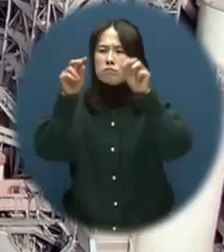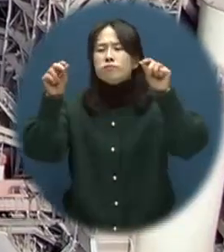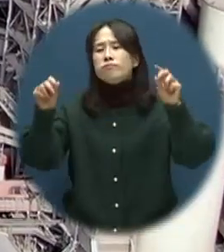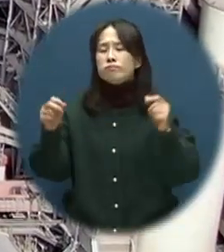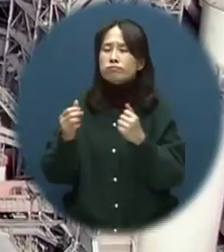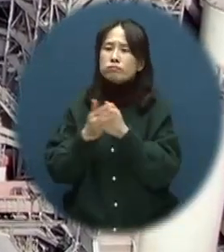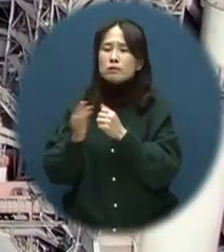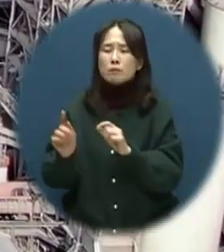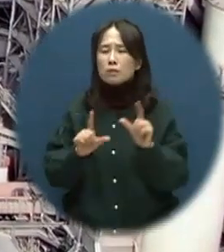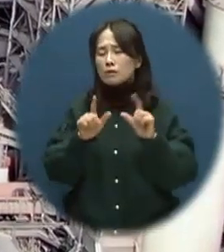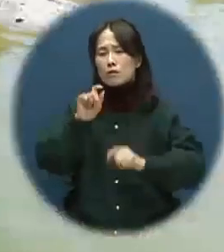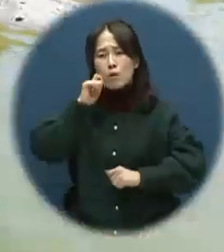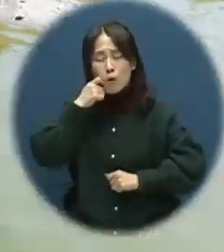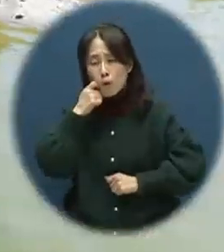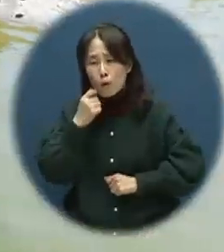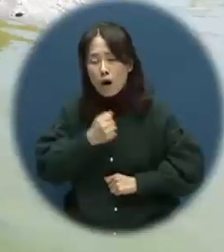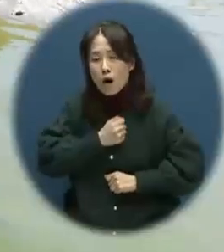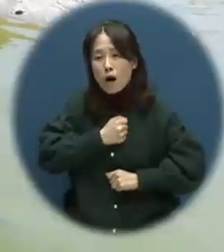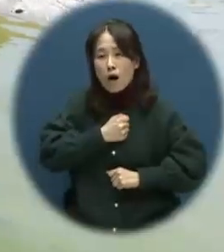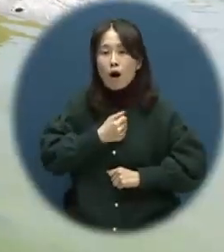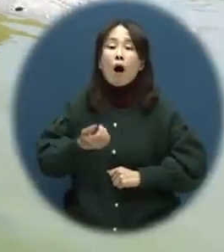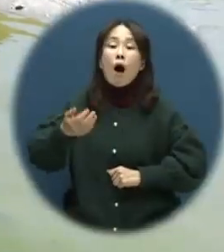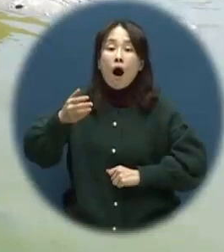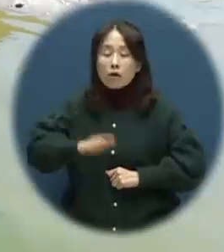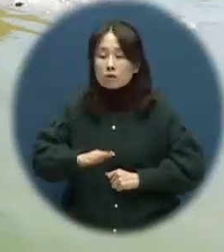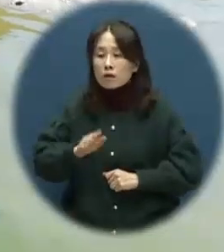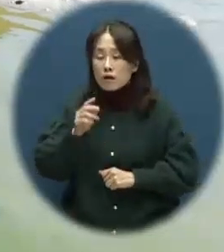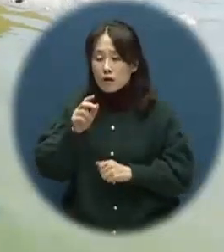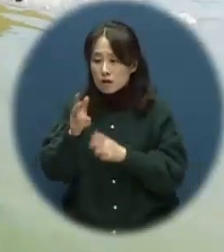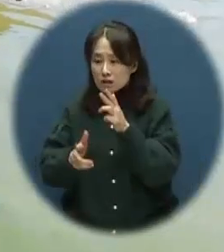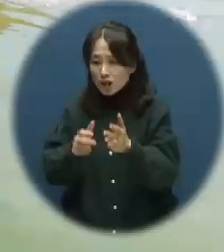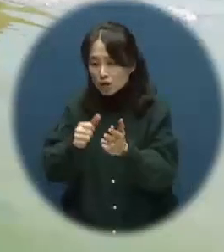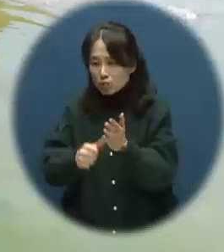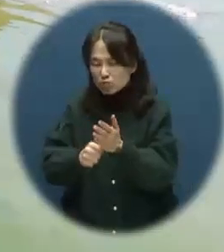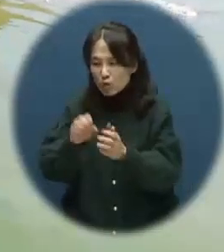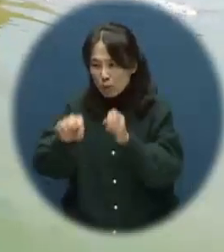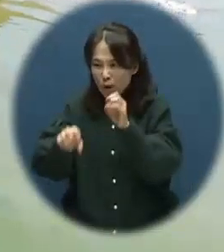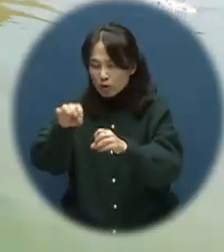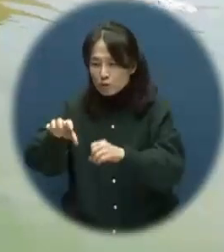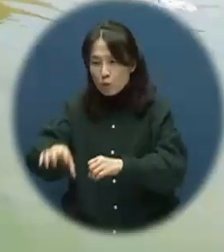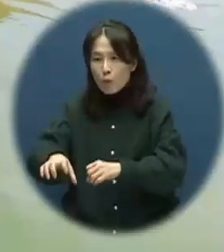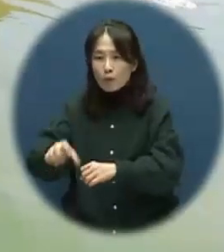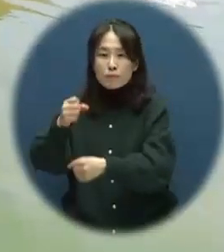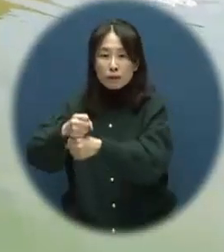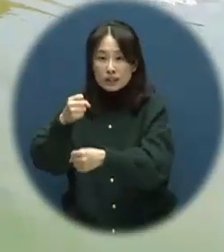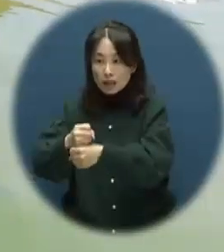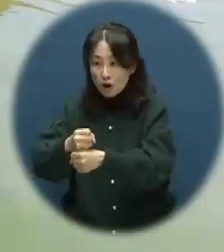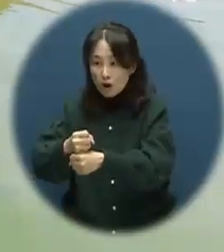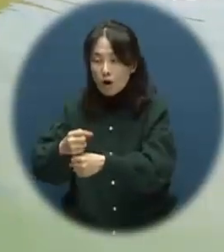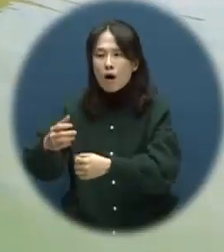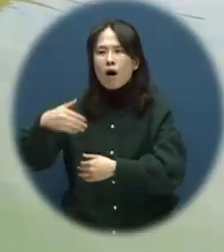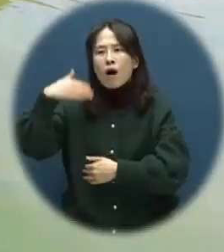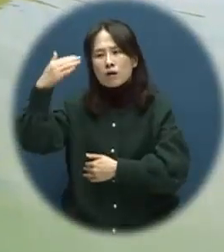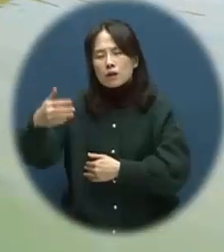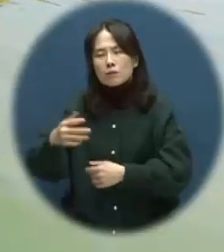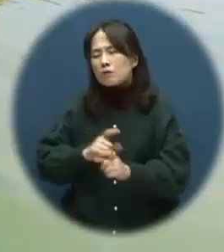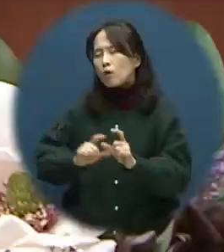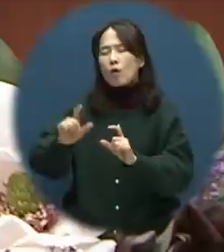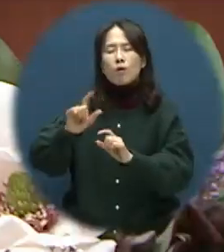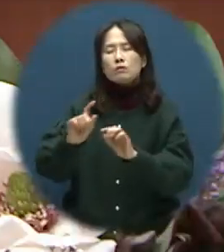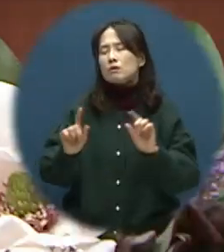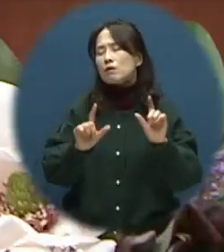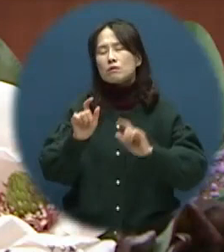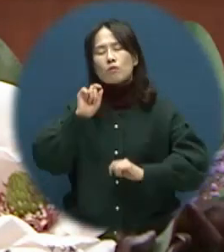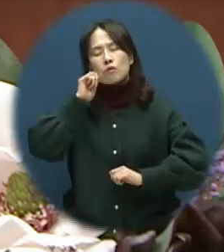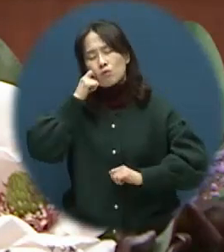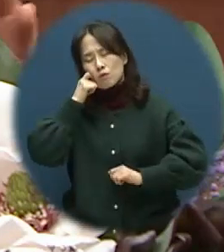매립장을 짓겠다라고 한다면 그곳은 사람이 더 이상 살 수 없는 지형이 될 수 있다. 그래서 그 지역 주민을 위해서도 안 되는 거고 환경을